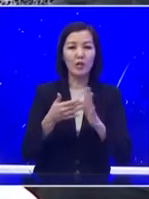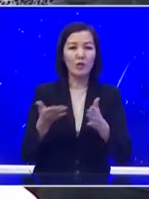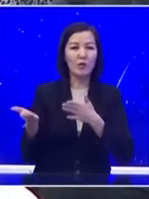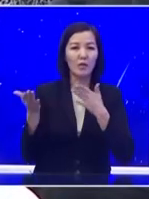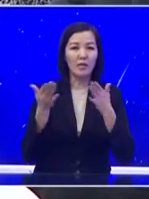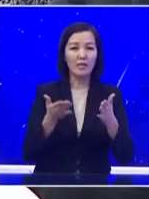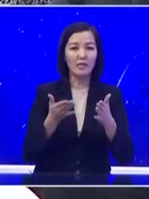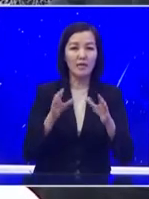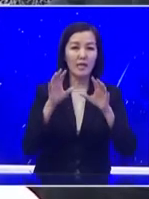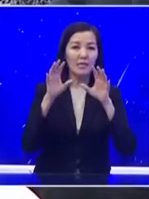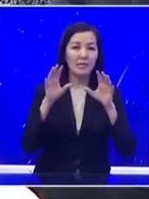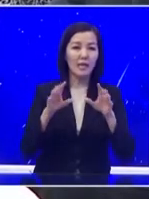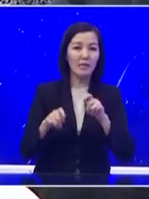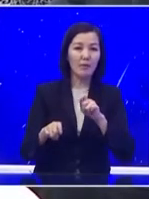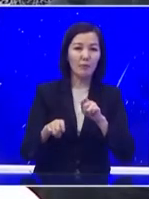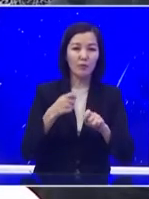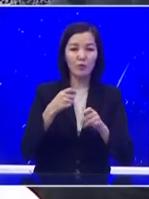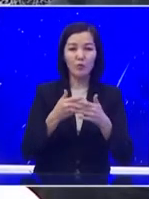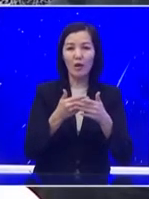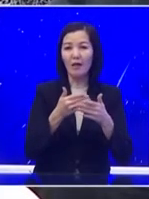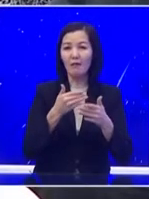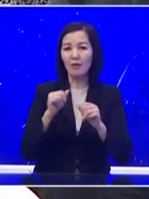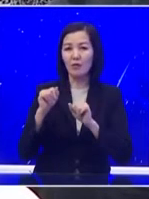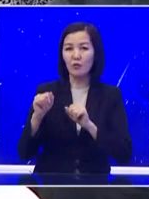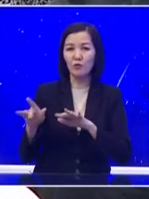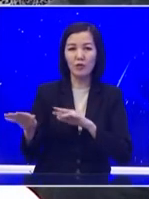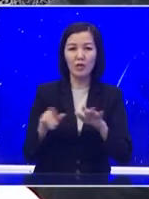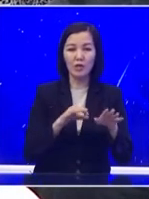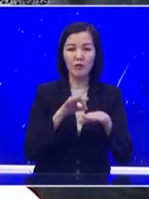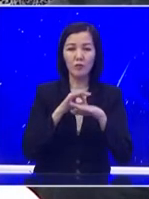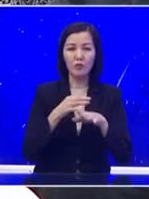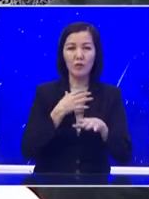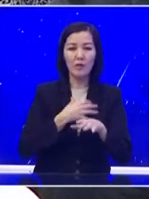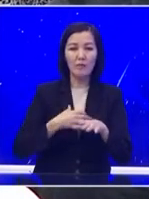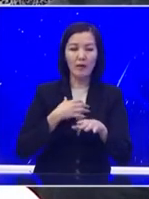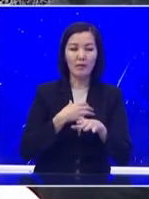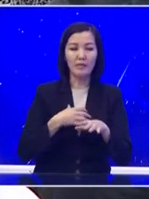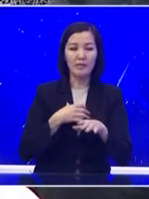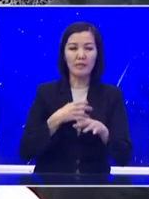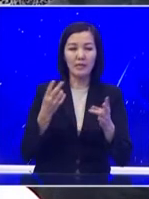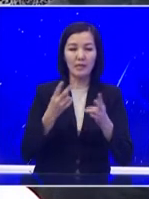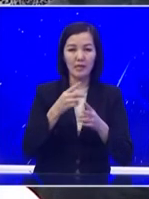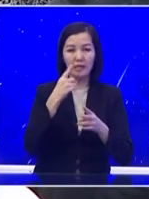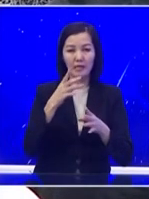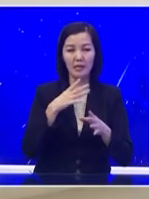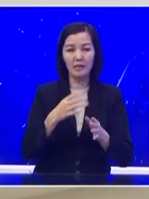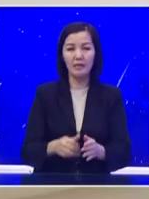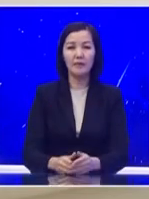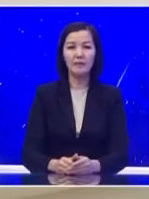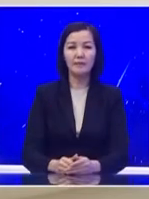шақырушылары арасында қолданыстағы заңнаманы бұзбау үшін алдын алу шараларын өткізудің маңыздылығына тоқталды.